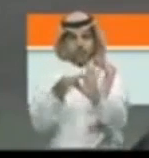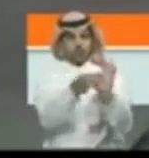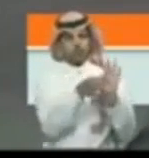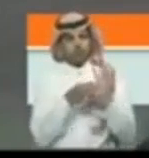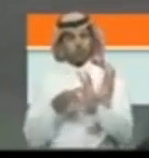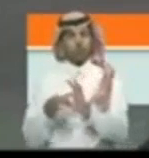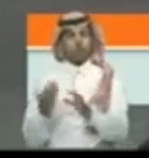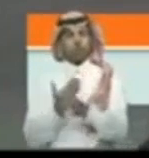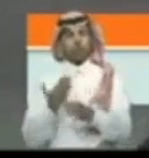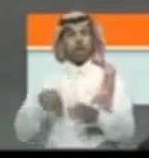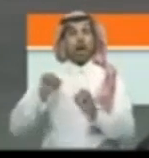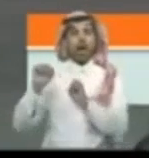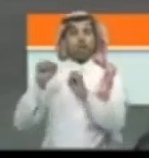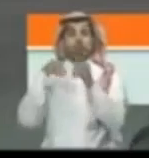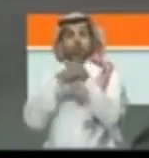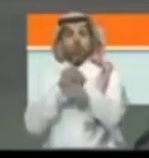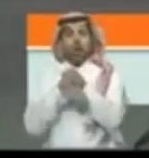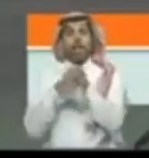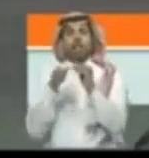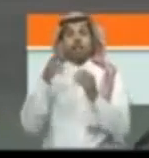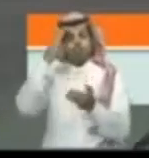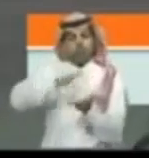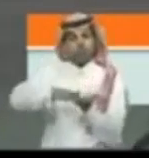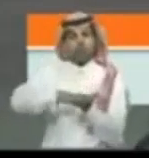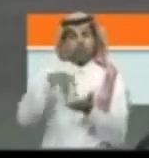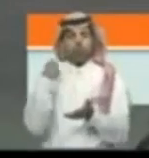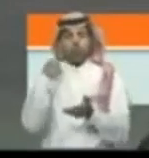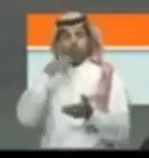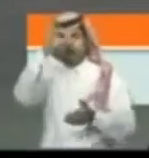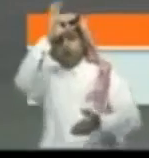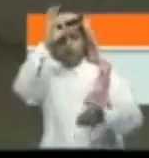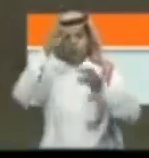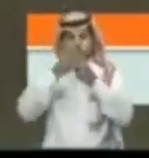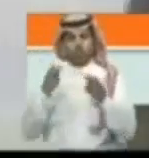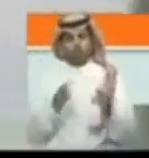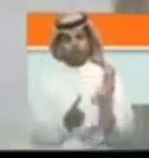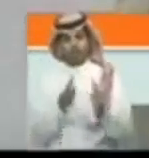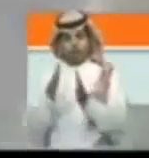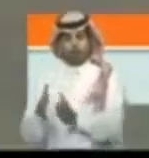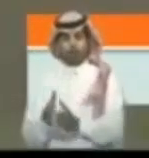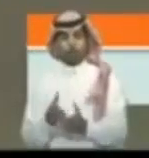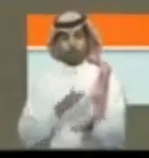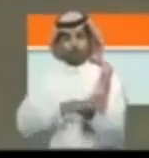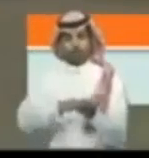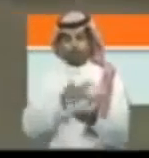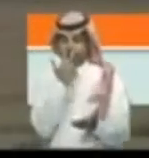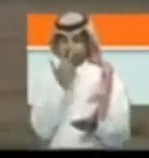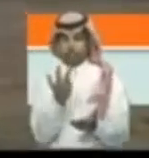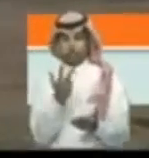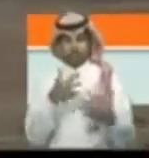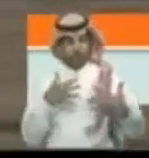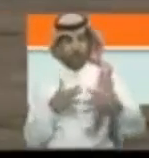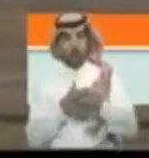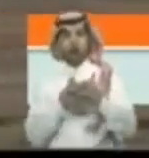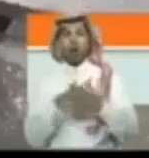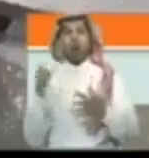قطاعات الأمن الداخلي سواء على مستوى وزارة الداخلية أو رئاسة أمن الدولة. شهد الميدان تلاحم قوي بين الجهات